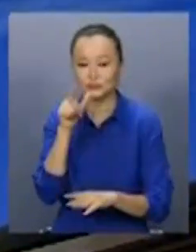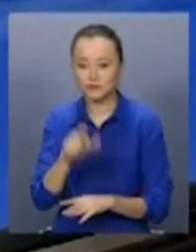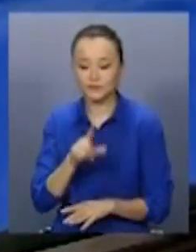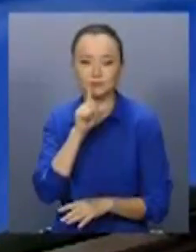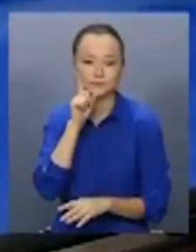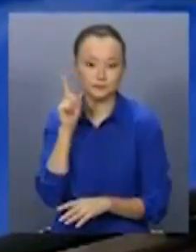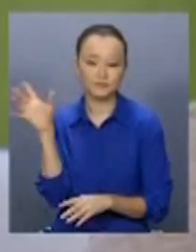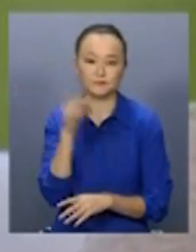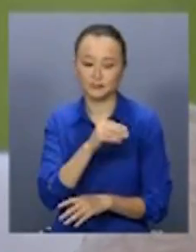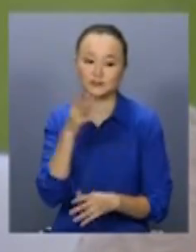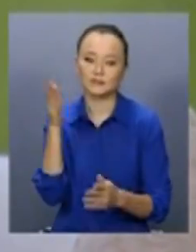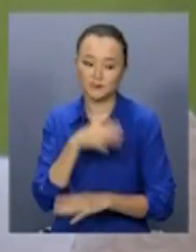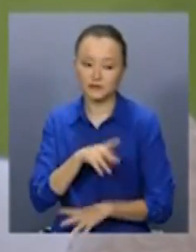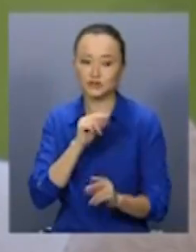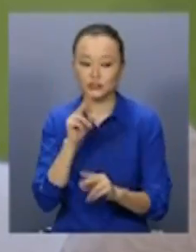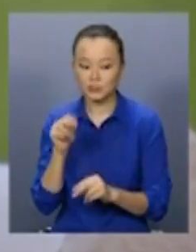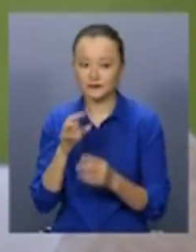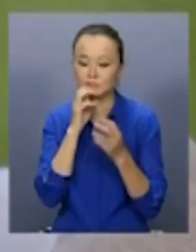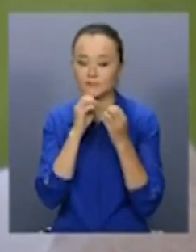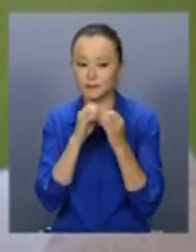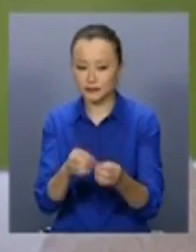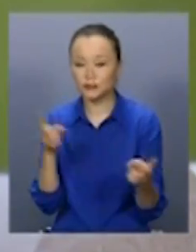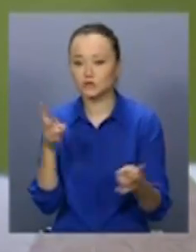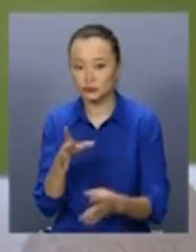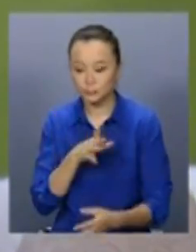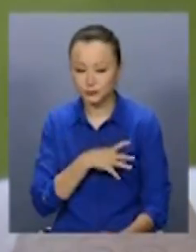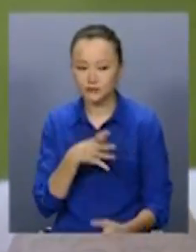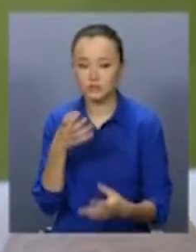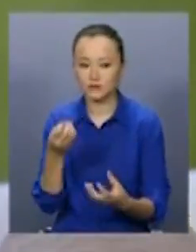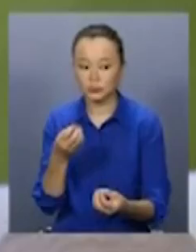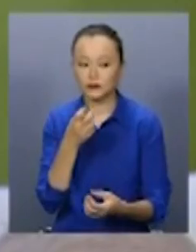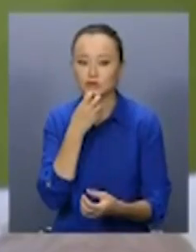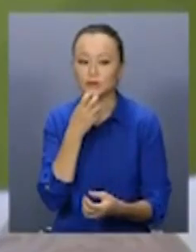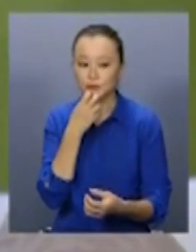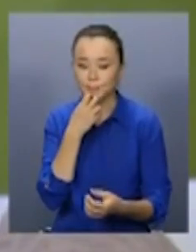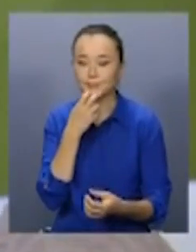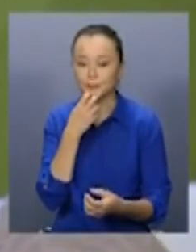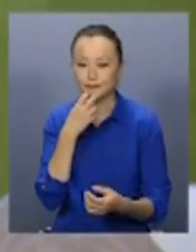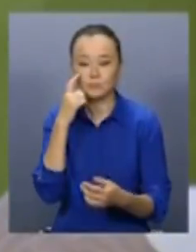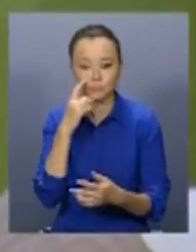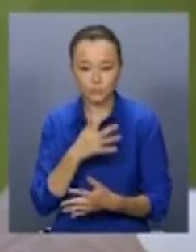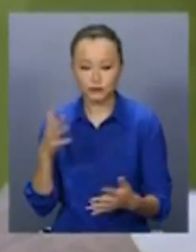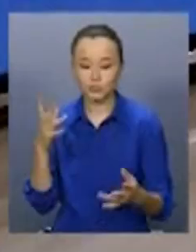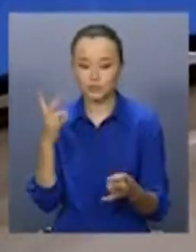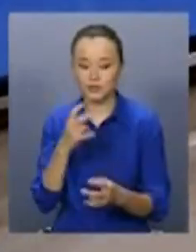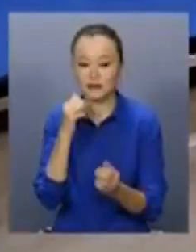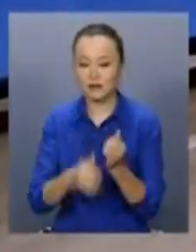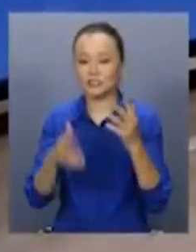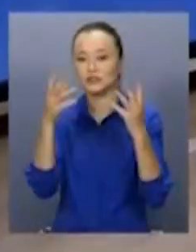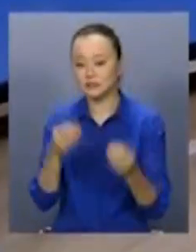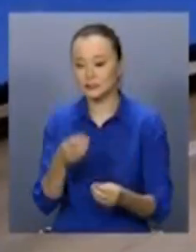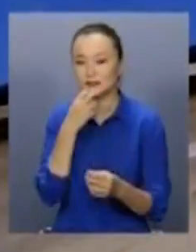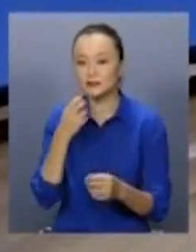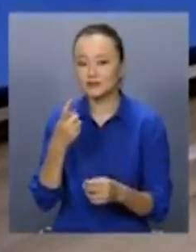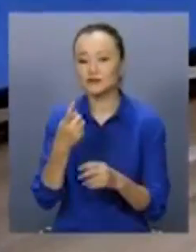сондықтан бәріміз бақытты болады. Әрине, бақытты болып жүру керек, сосын күліп жүру керек. Күлу керек, е? Күлу керек. Күнде? Күнде. Күнде